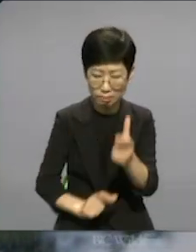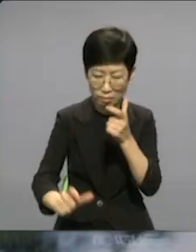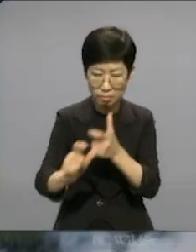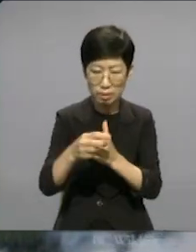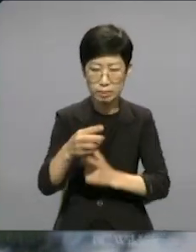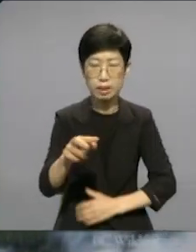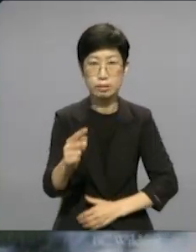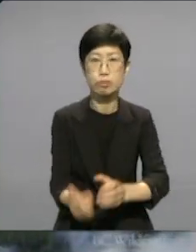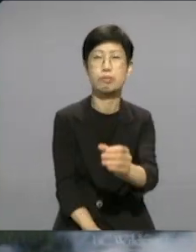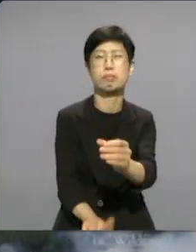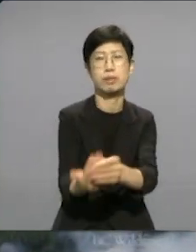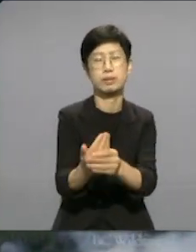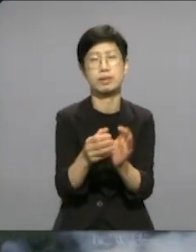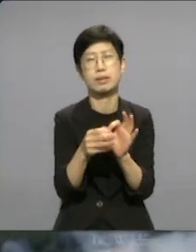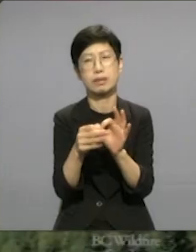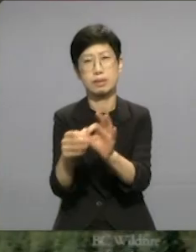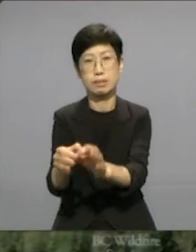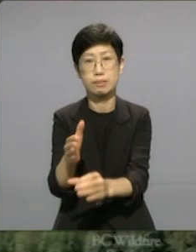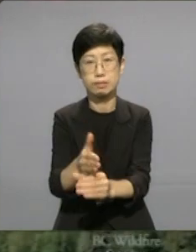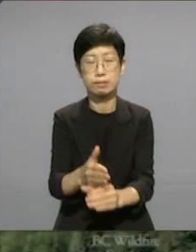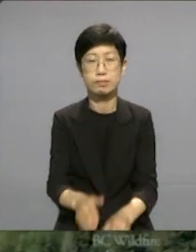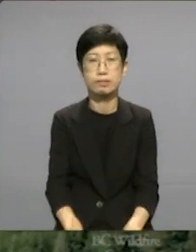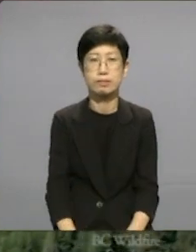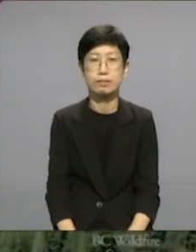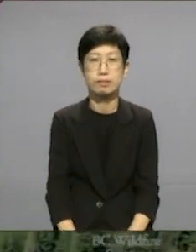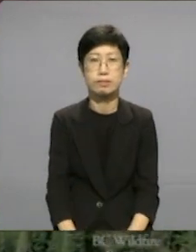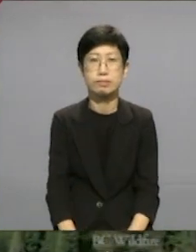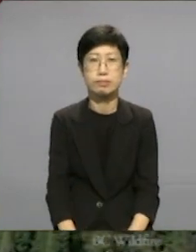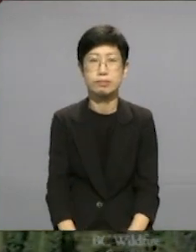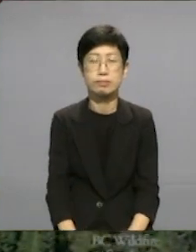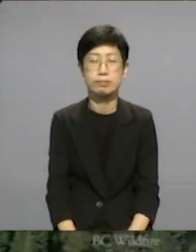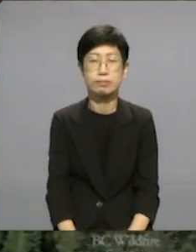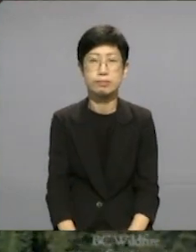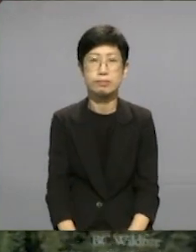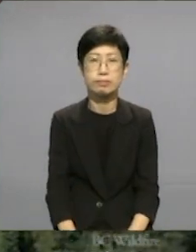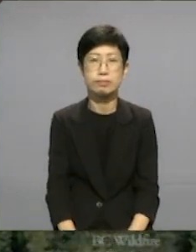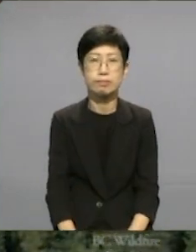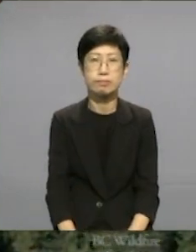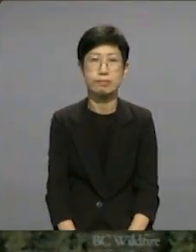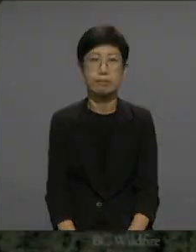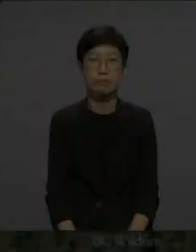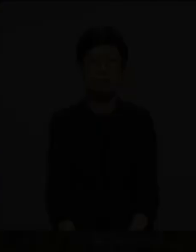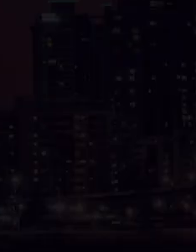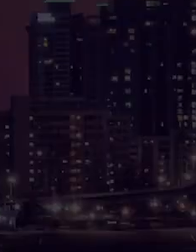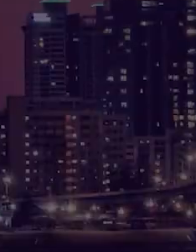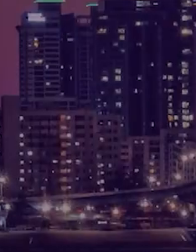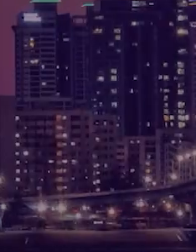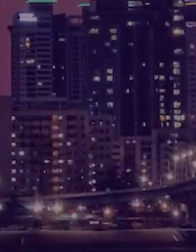기후변화를 악화시키는 악순환이 이어지고 있습니다. 월드뉴스 정진호입니다.